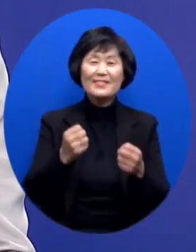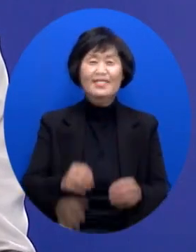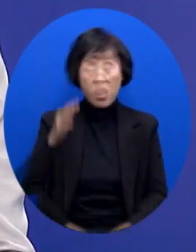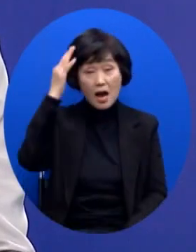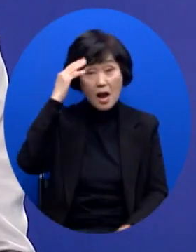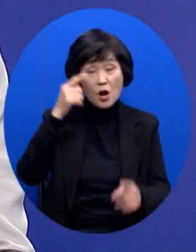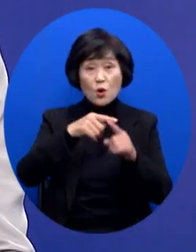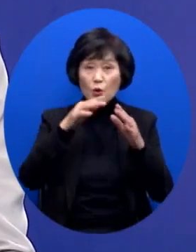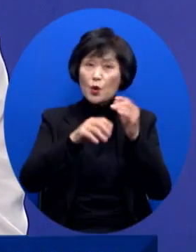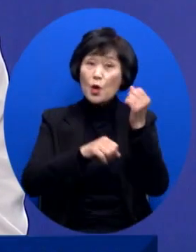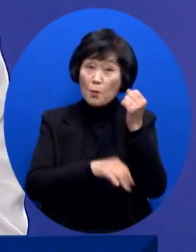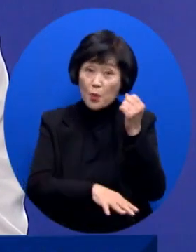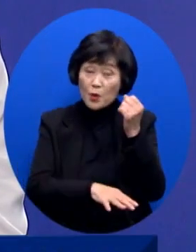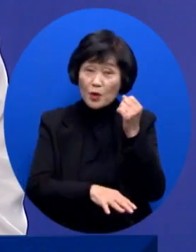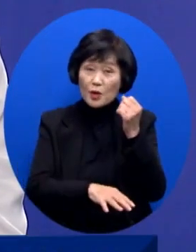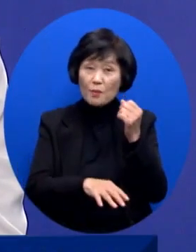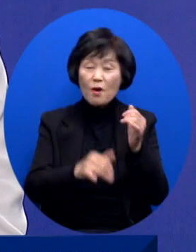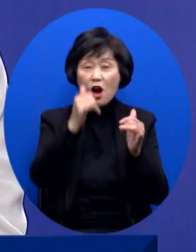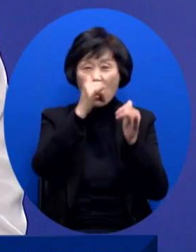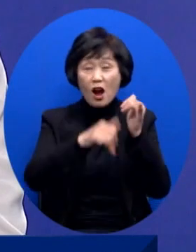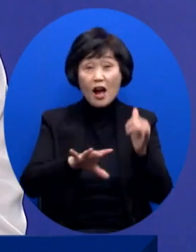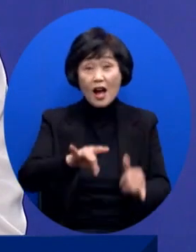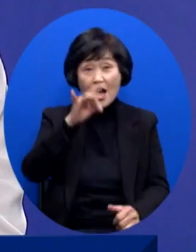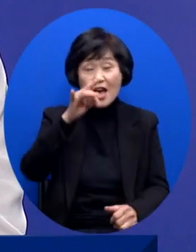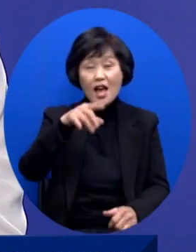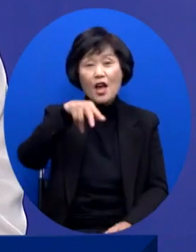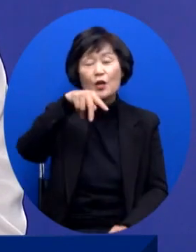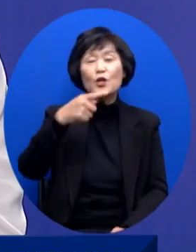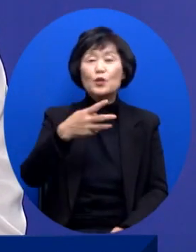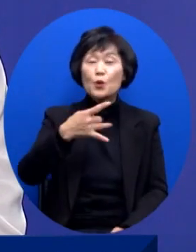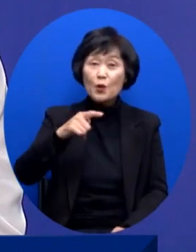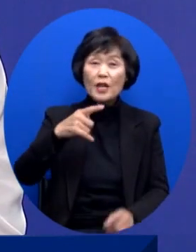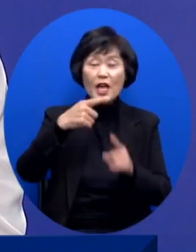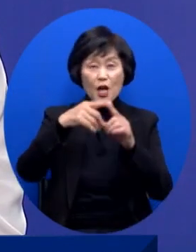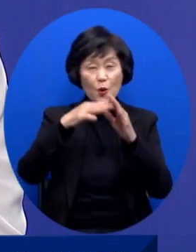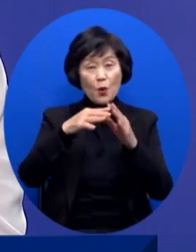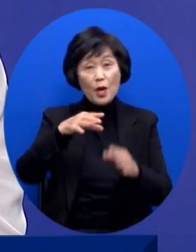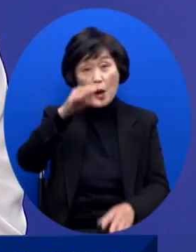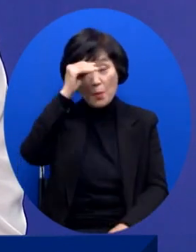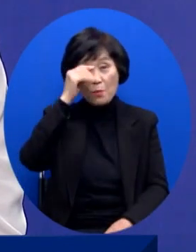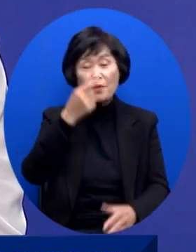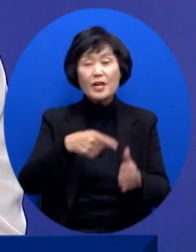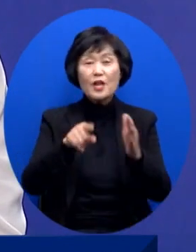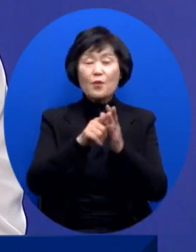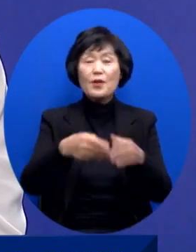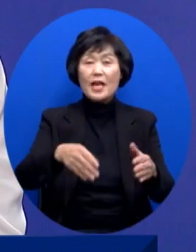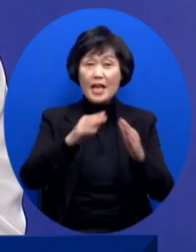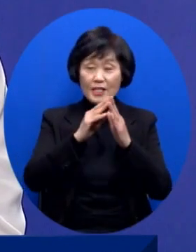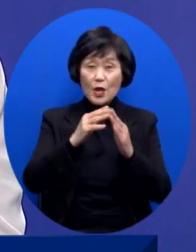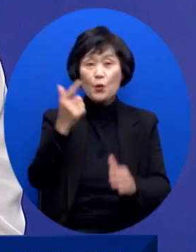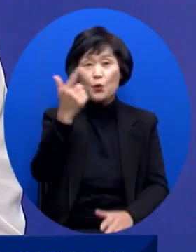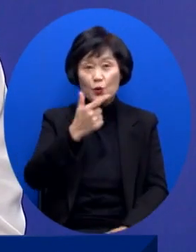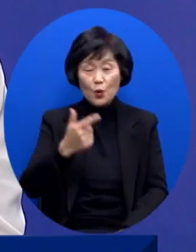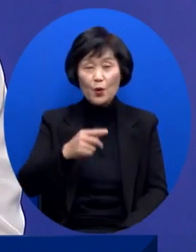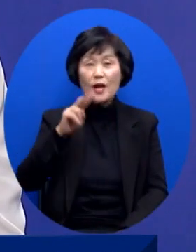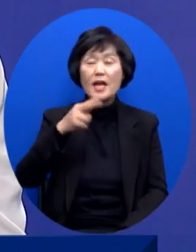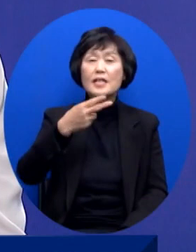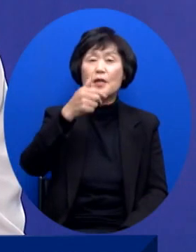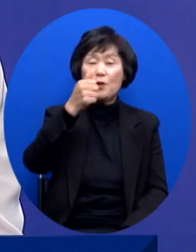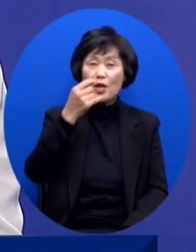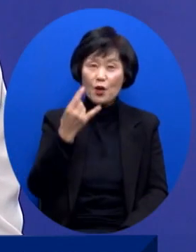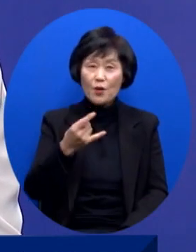한국교회의 뿌리이자 우리나라 최초의 교회인 소래교회를 본받기 위해 세운 소래노회가 200회 기념예배를